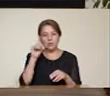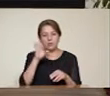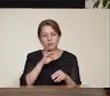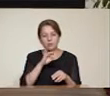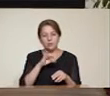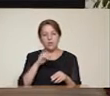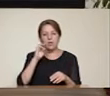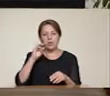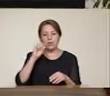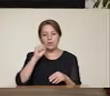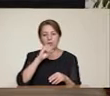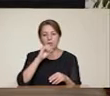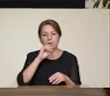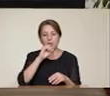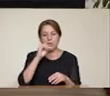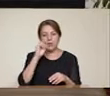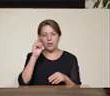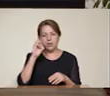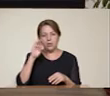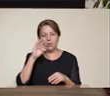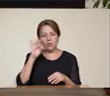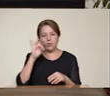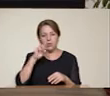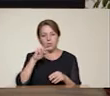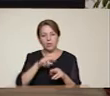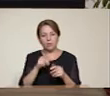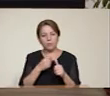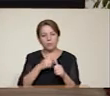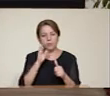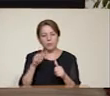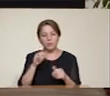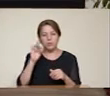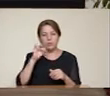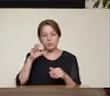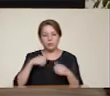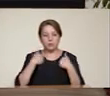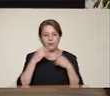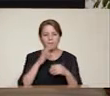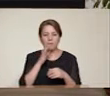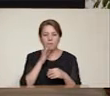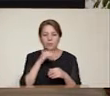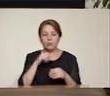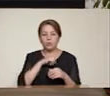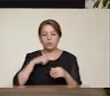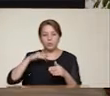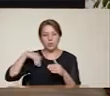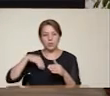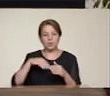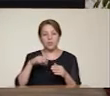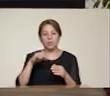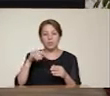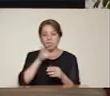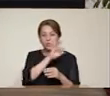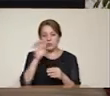chizig'iga trayektoriya deb ataladi. Ya'ni jism harakatlanayotgan vaqtda o'zidan keyin iz qoldiradi yoki chiziq